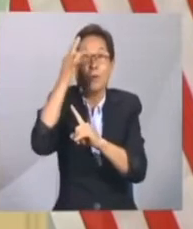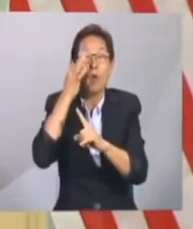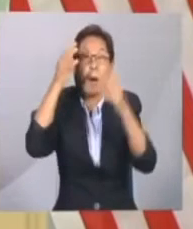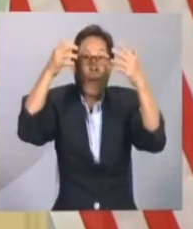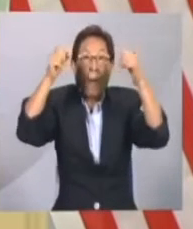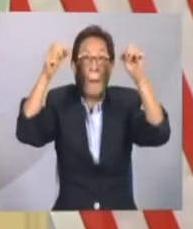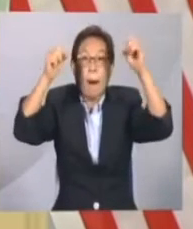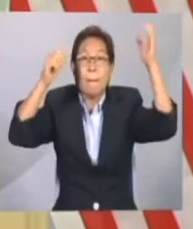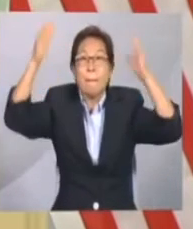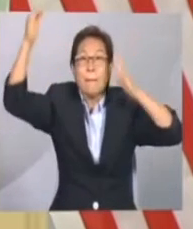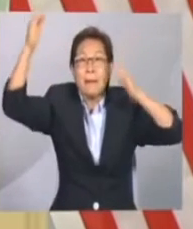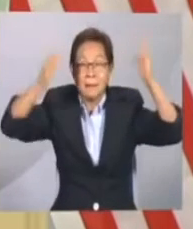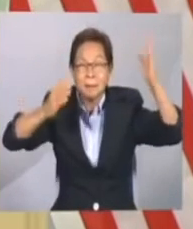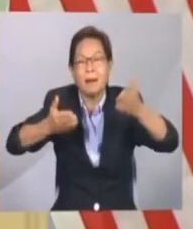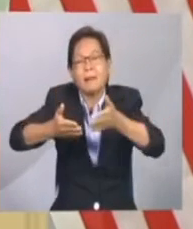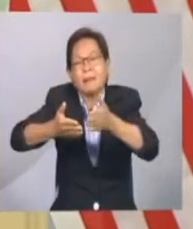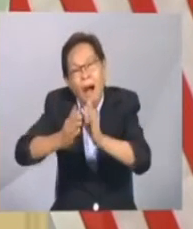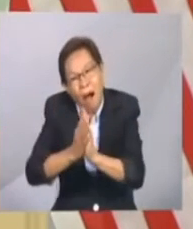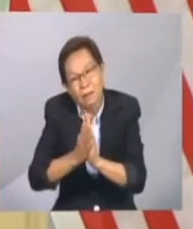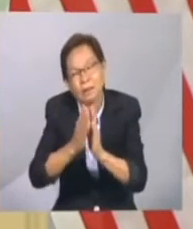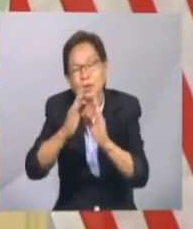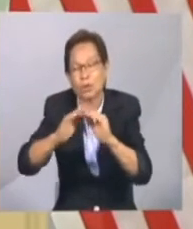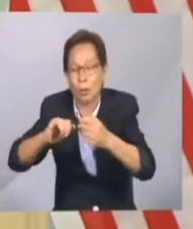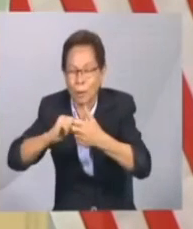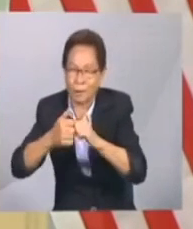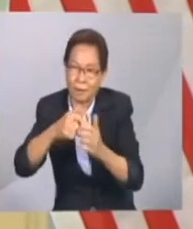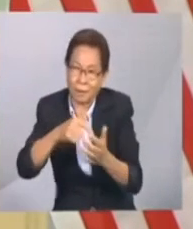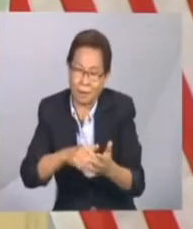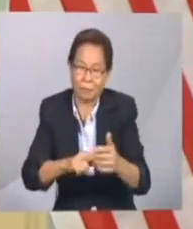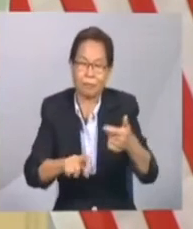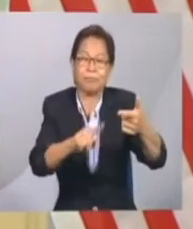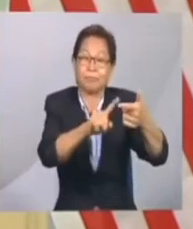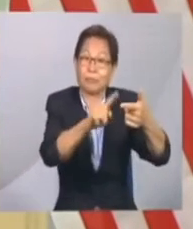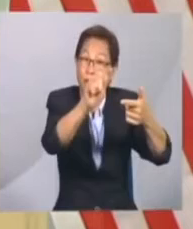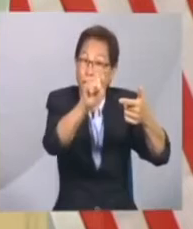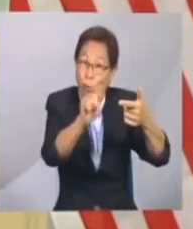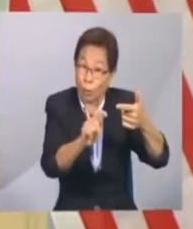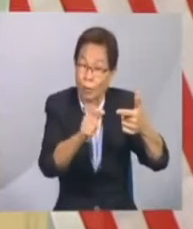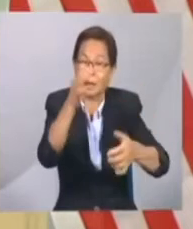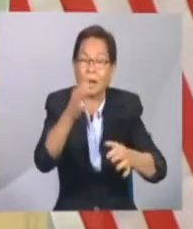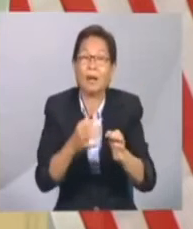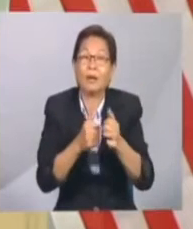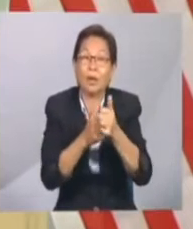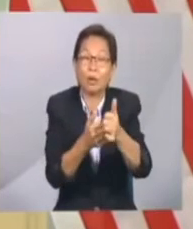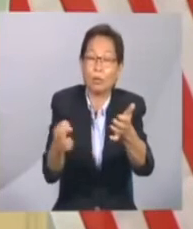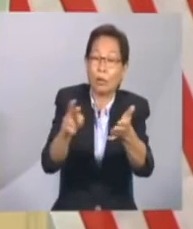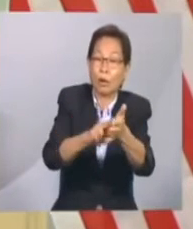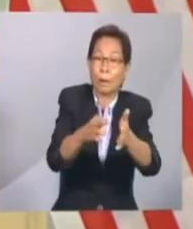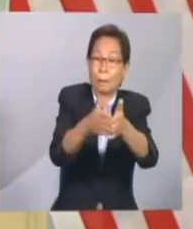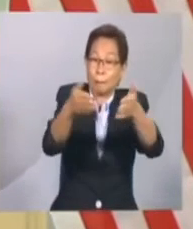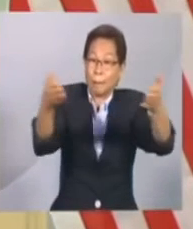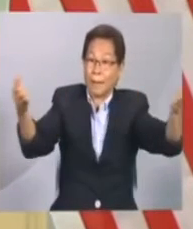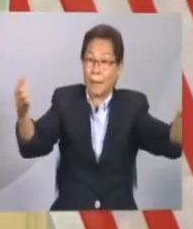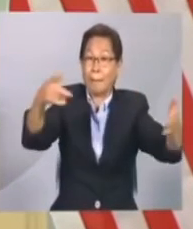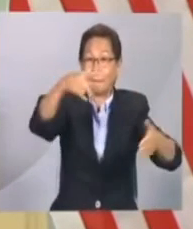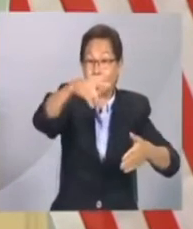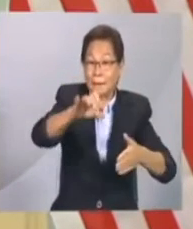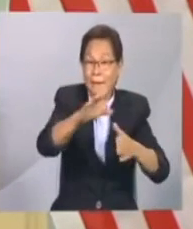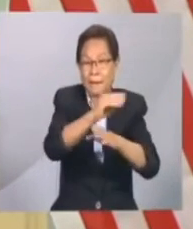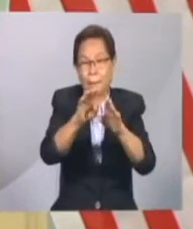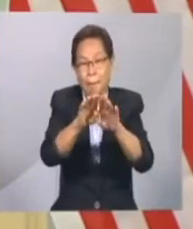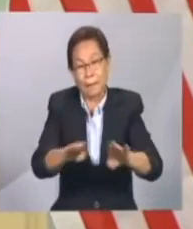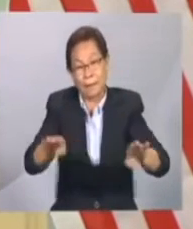majikan-majikan Malaysia minta masalah ini diselesaikan. Soalan saya yang kedua, kalau ikut kepada kenyataan media dan berita